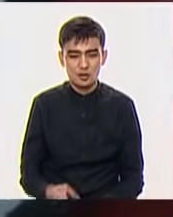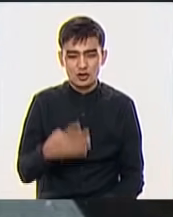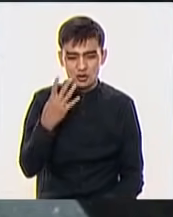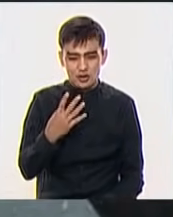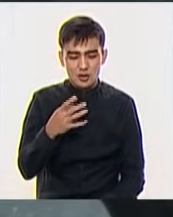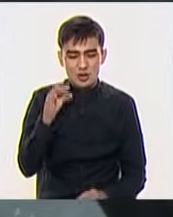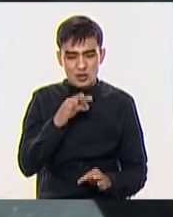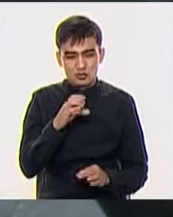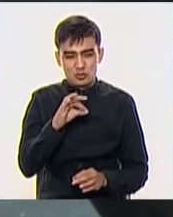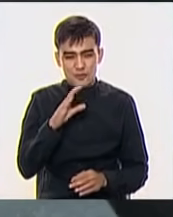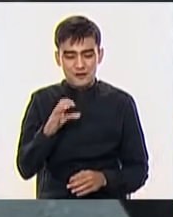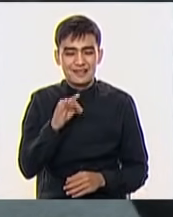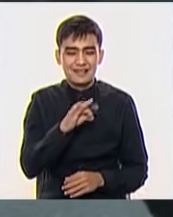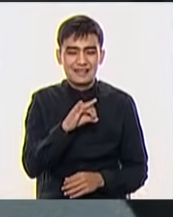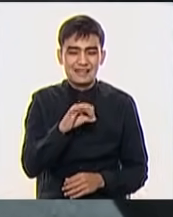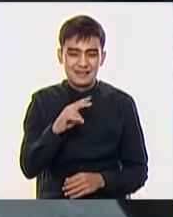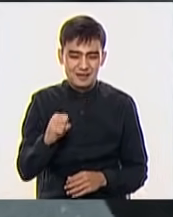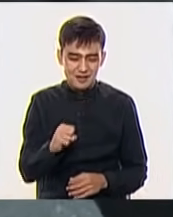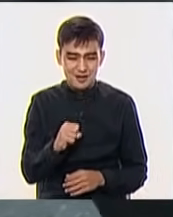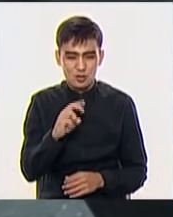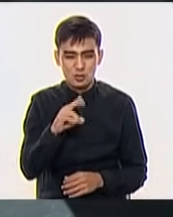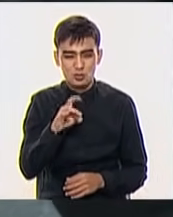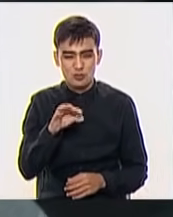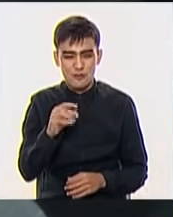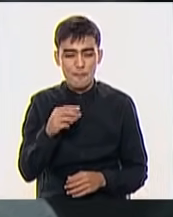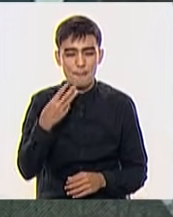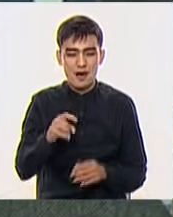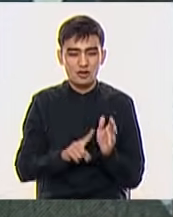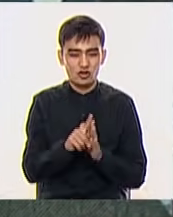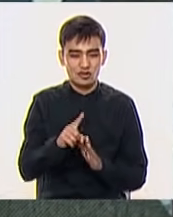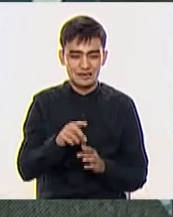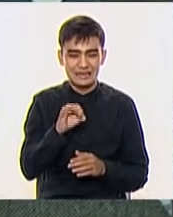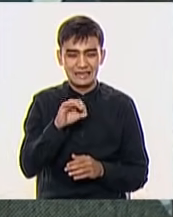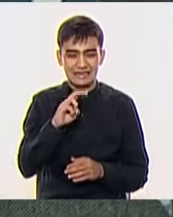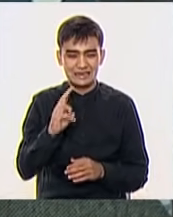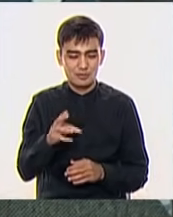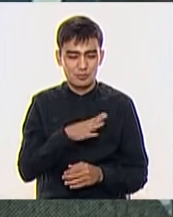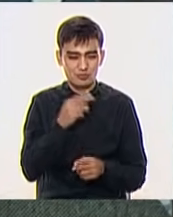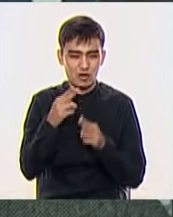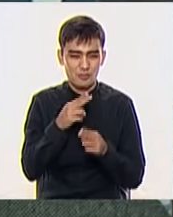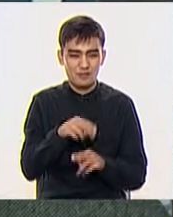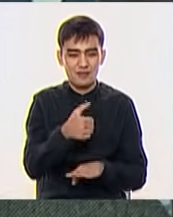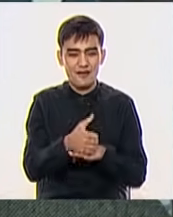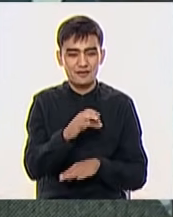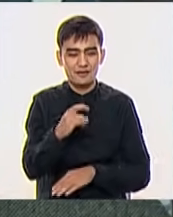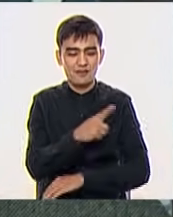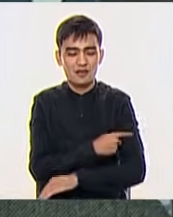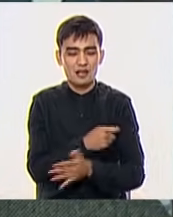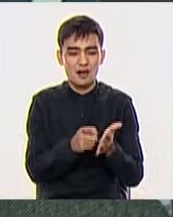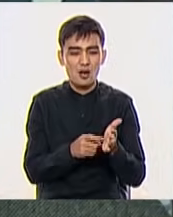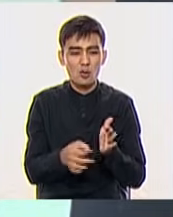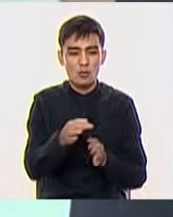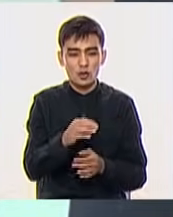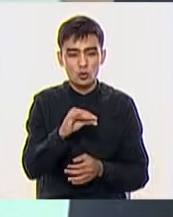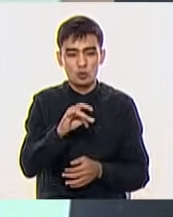Четверо истцов, в том числе Ирина Фурсова, в начале мая подали иски с требованием отменить постановление главного санврача Карагандинской